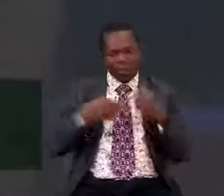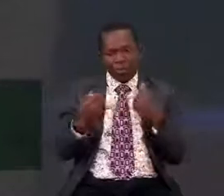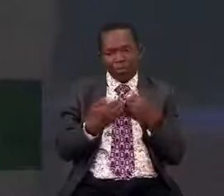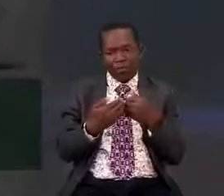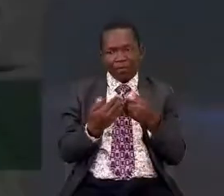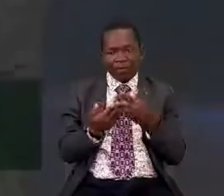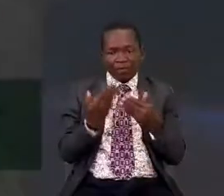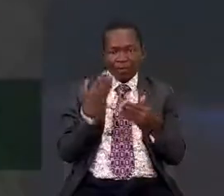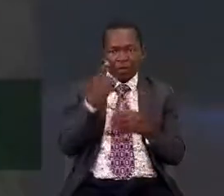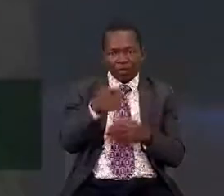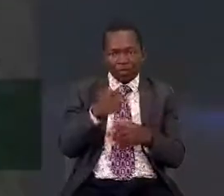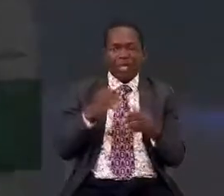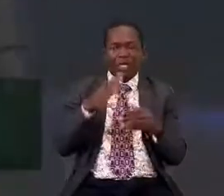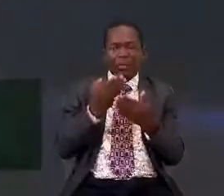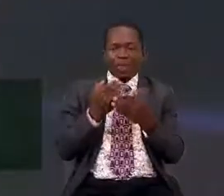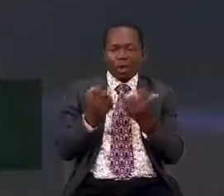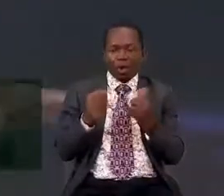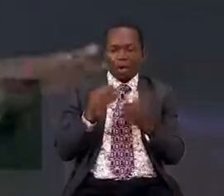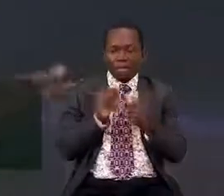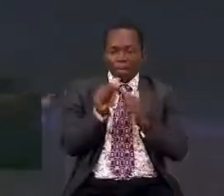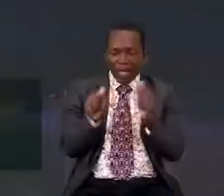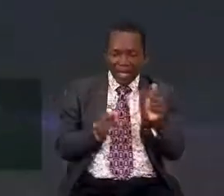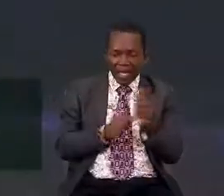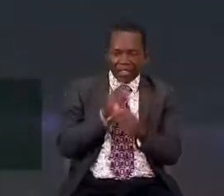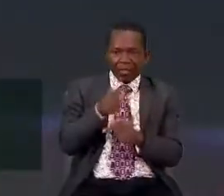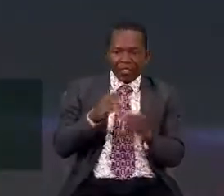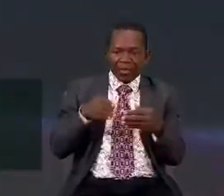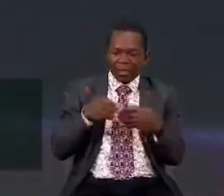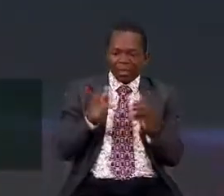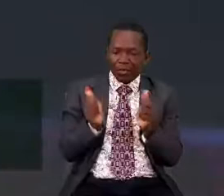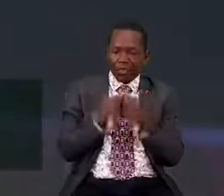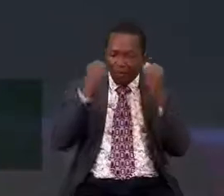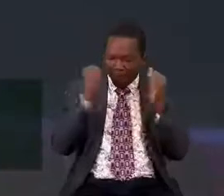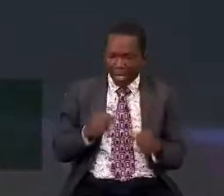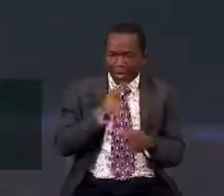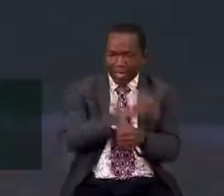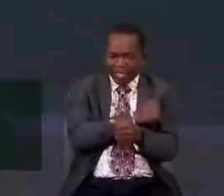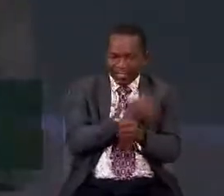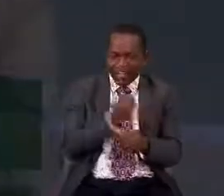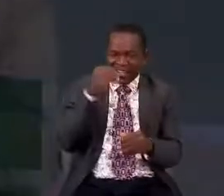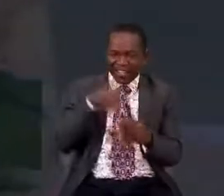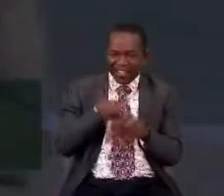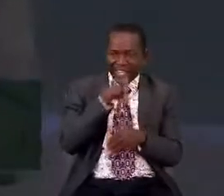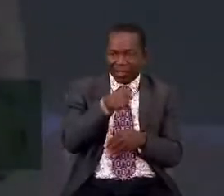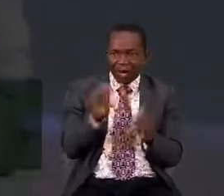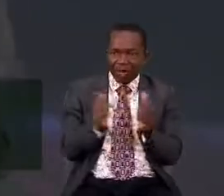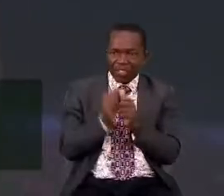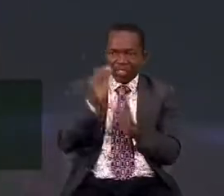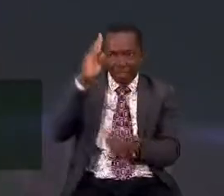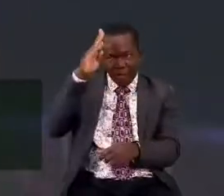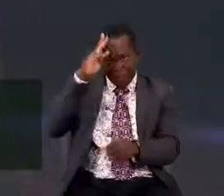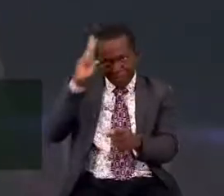toi. Et avec lui, tout est possible, partout, n'importe où tu vas,